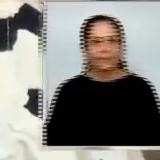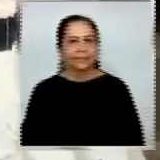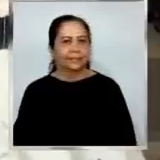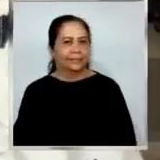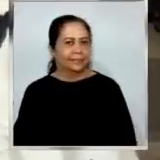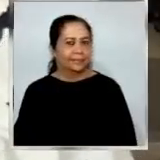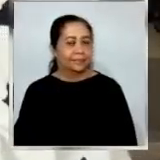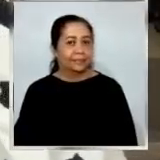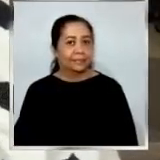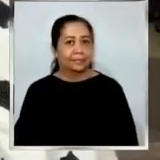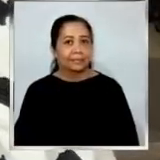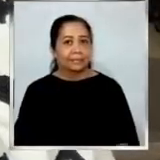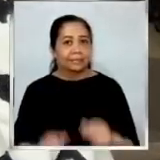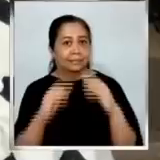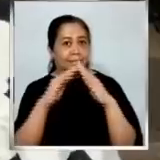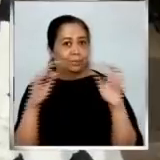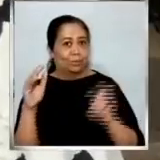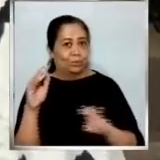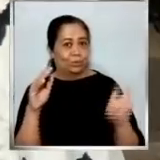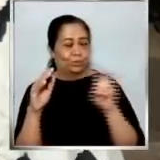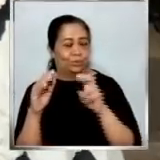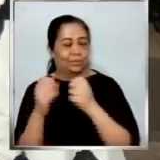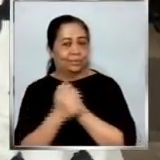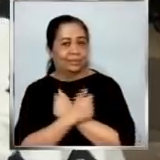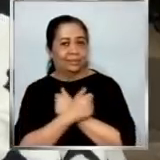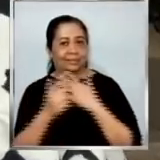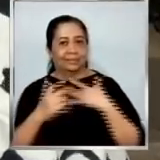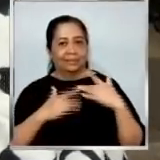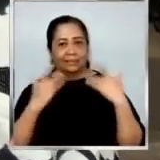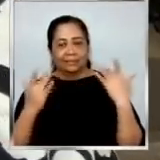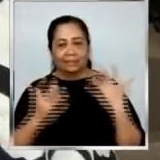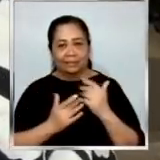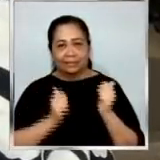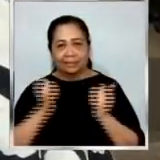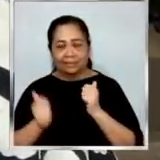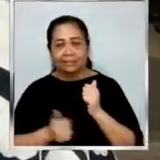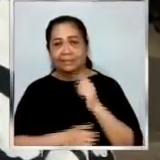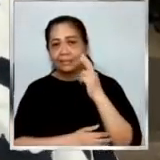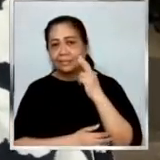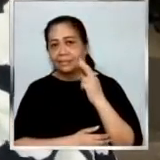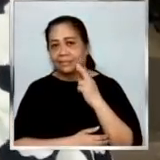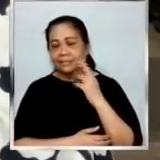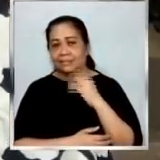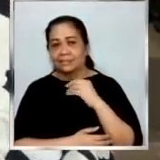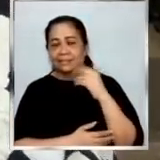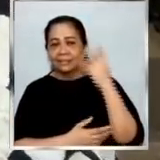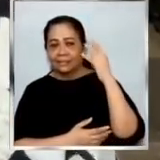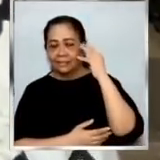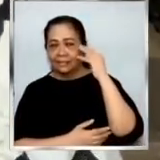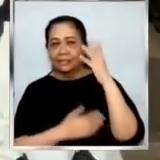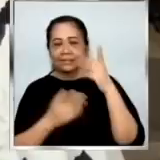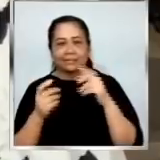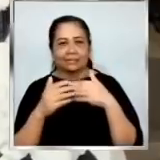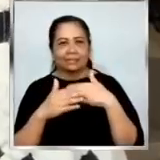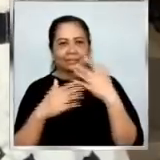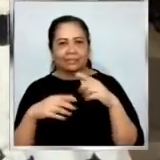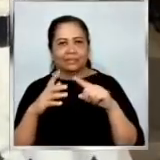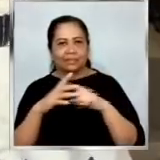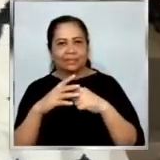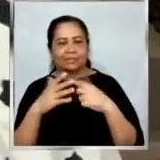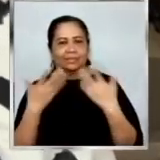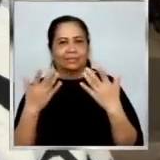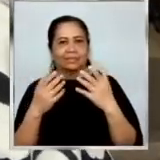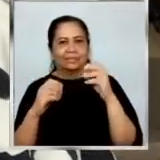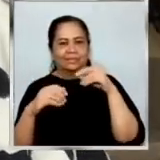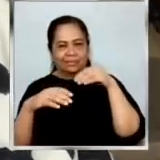May pa-house tour ang love of my life stars na si Rhian Ramos, Carla Abellana at Mikael Daez bago sila tuluyang mag-move in to